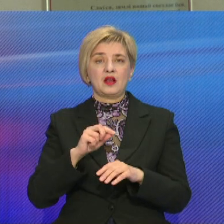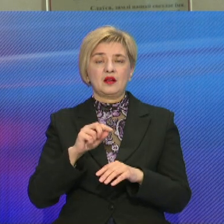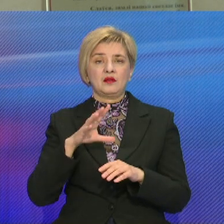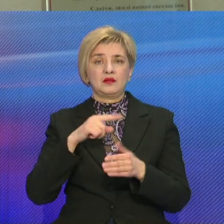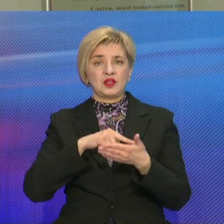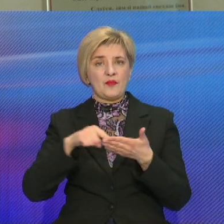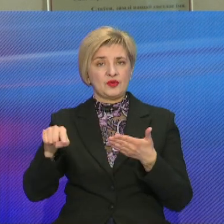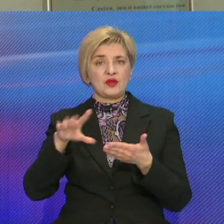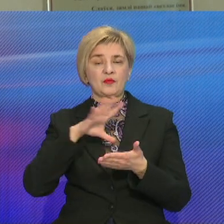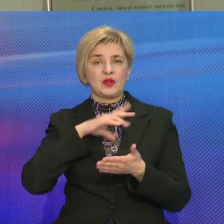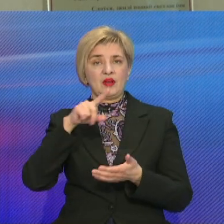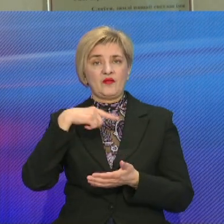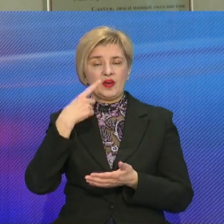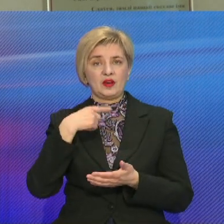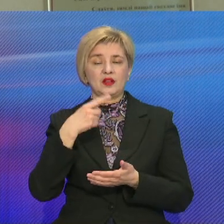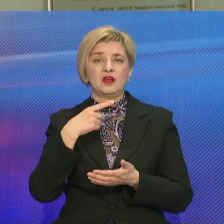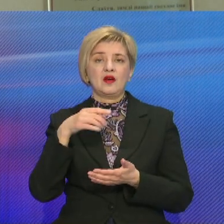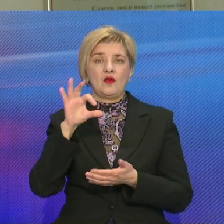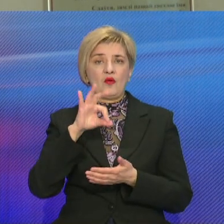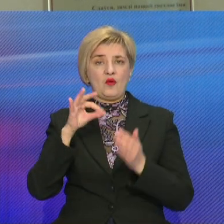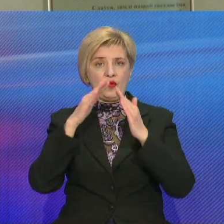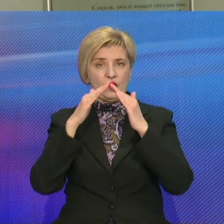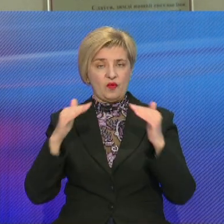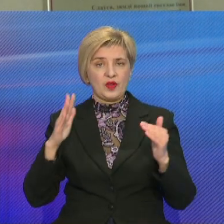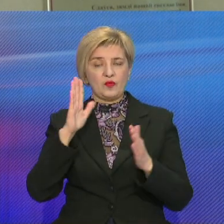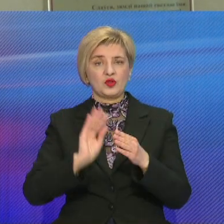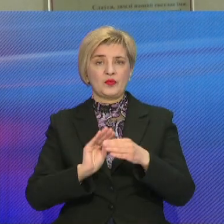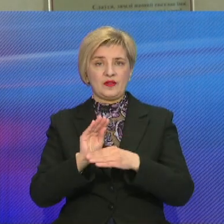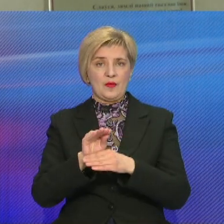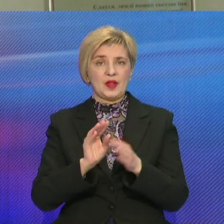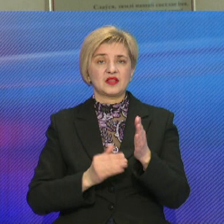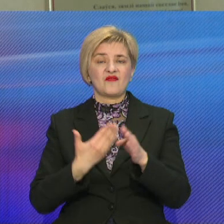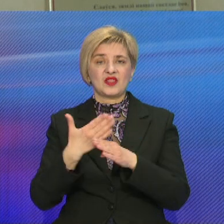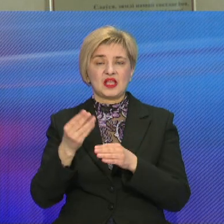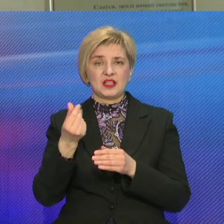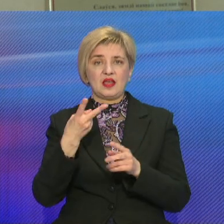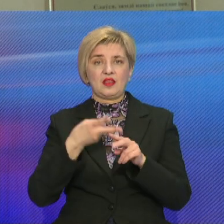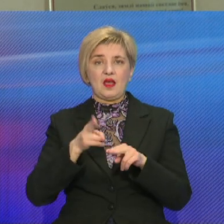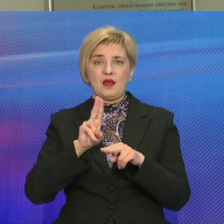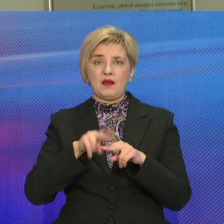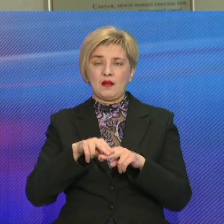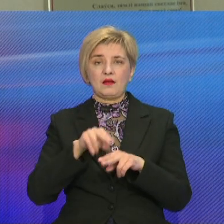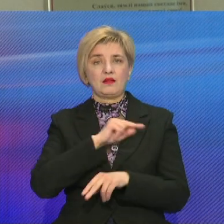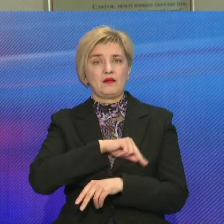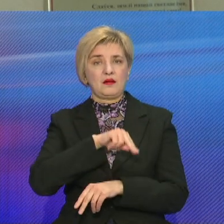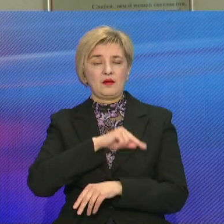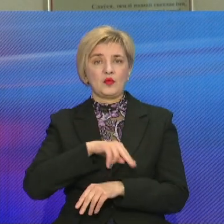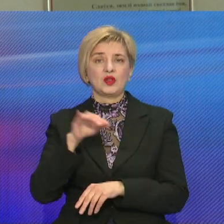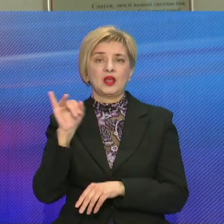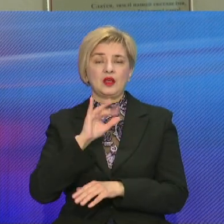и мы будем дополнительно выделять в этом году деньги, которые будут направлены именно на эту работу, и мы ее